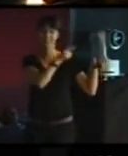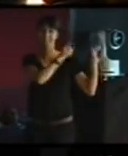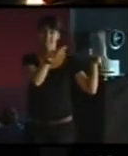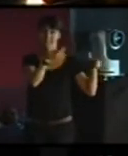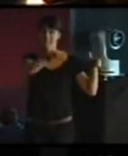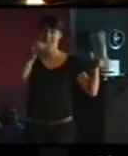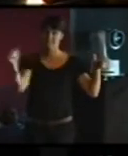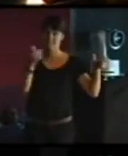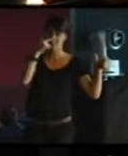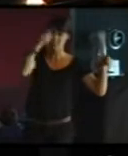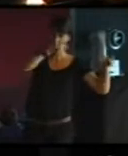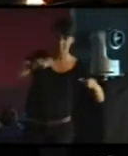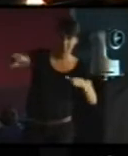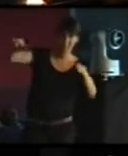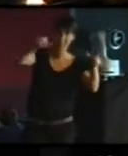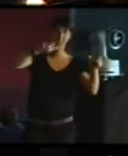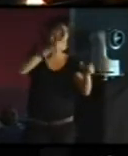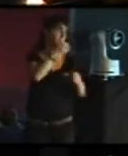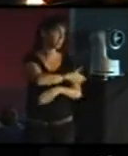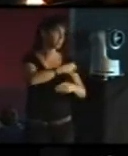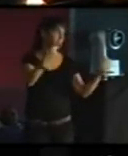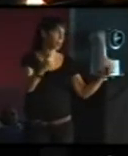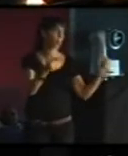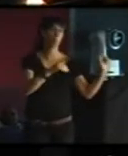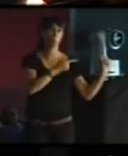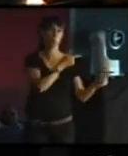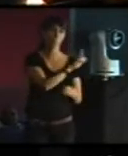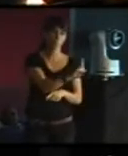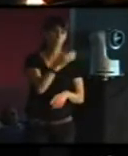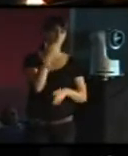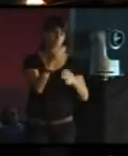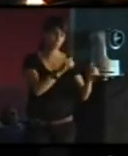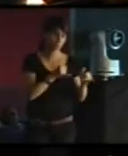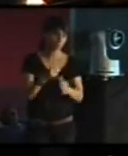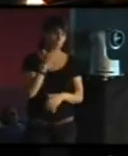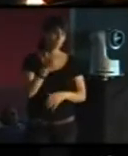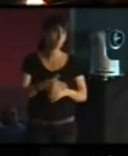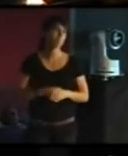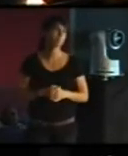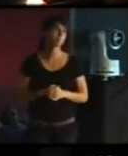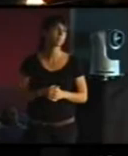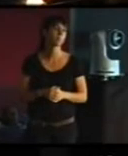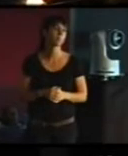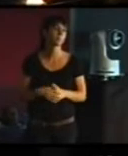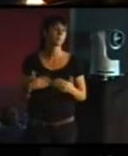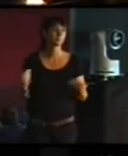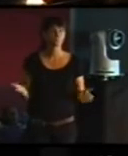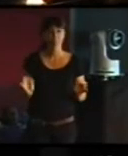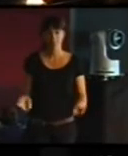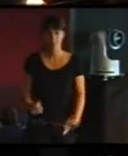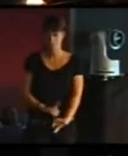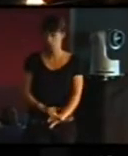sous son scanner. Mais merci Gaby vraiment beaucoup d'avoir joué ce jeu et ce rôle ici. Et